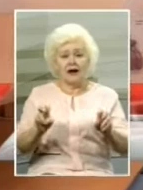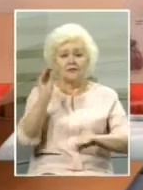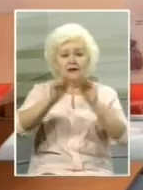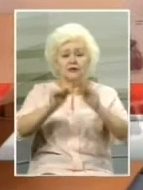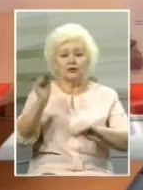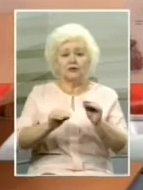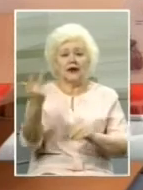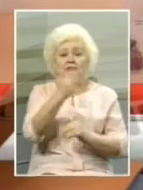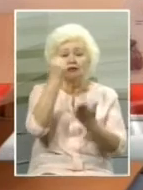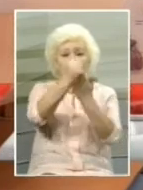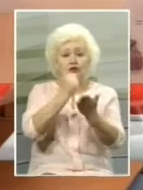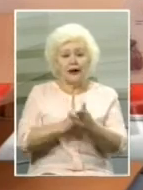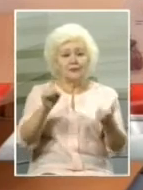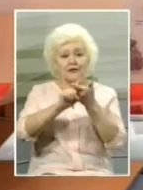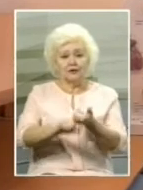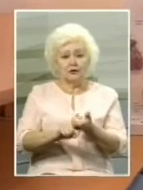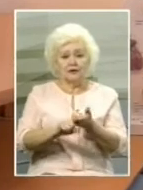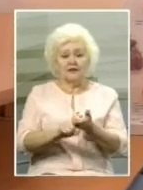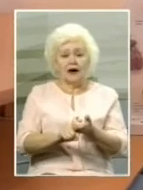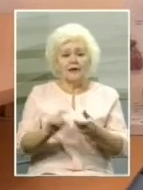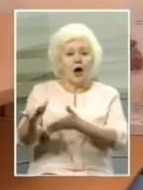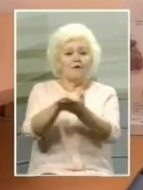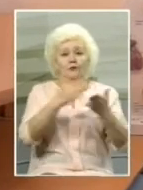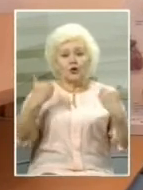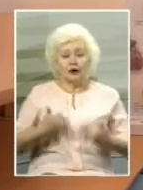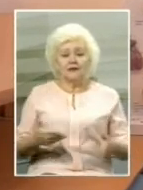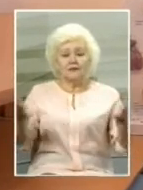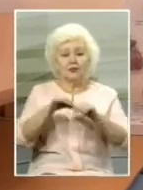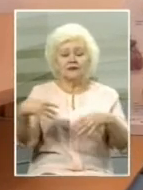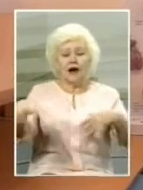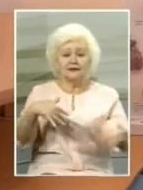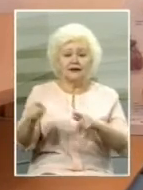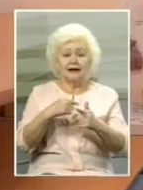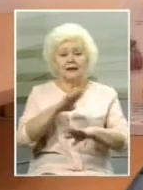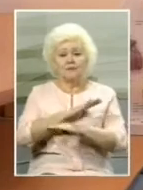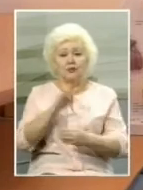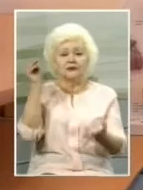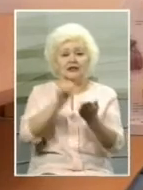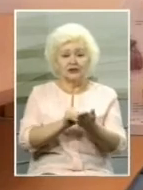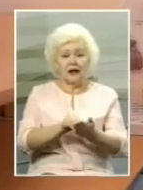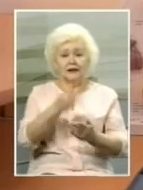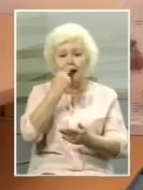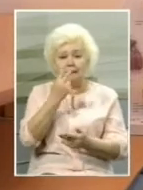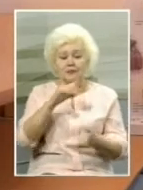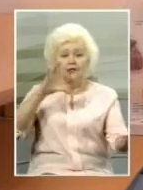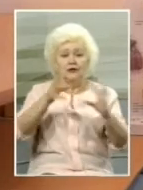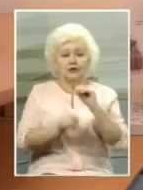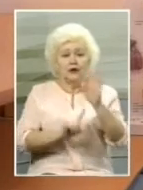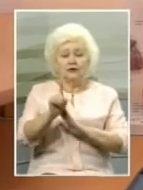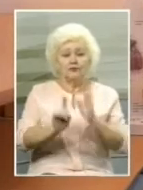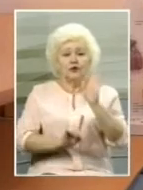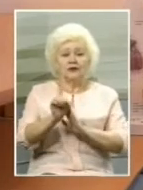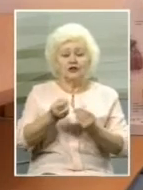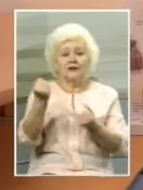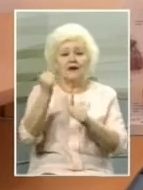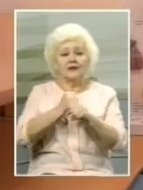содержит 3 штама вірусу. В организм вводится ослабленный или мертвый штамм гриппа, в результате чего начинают